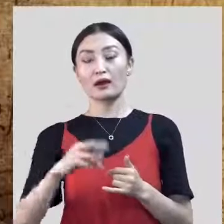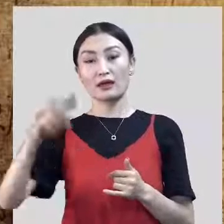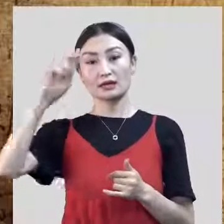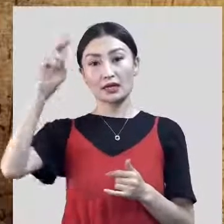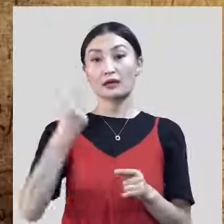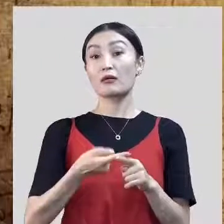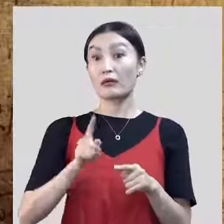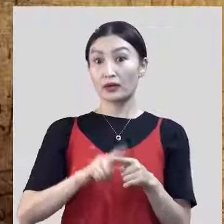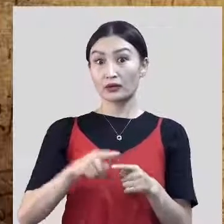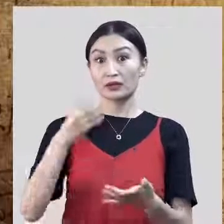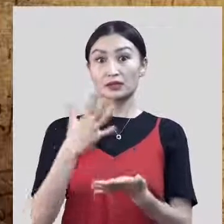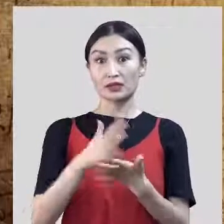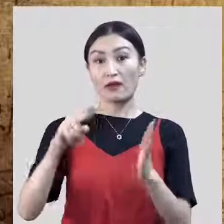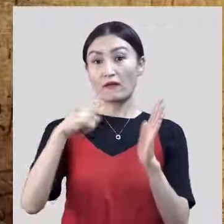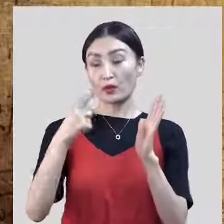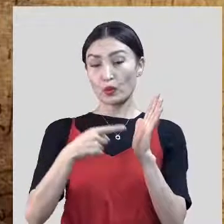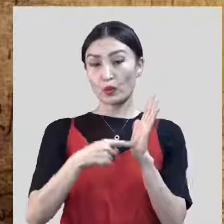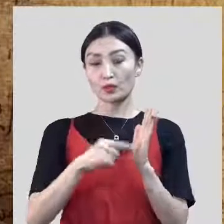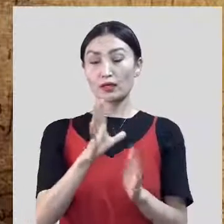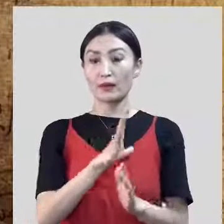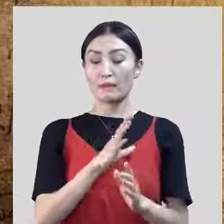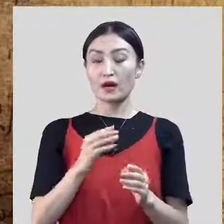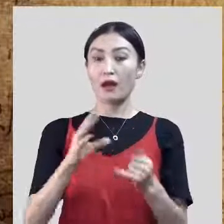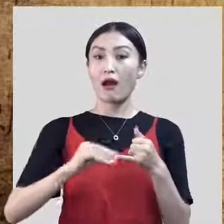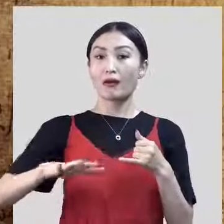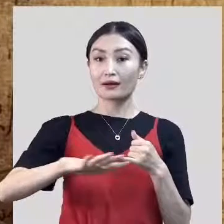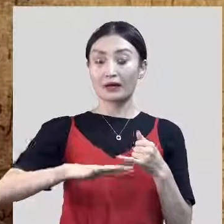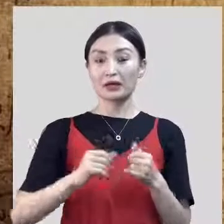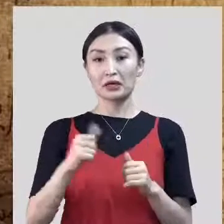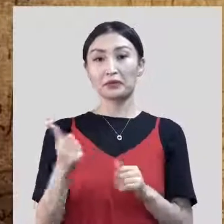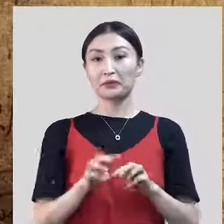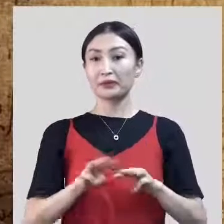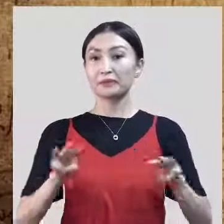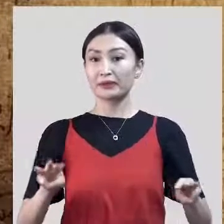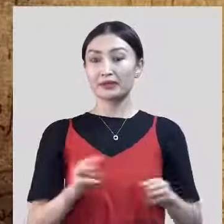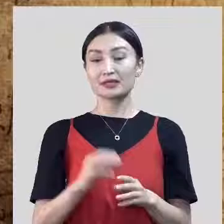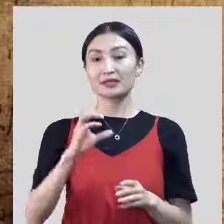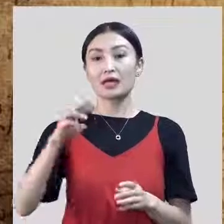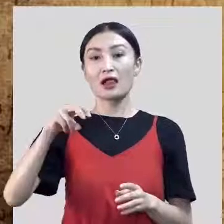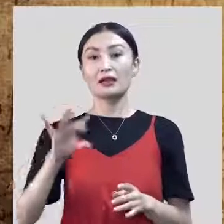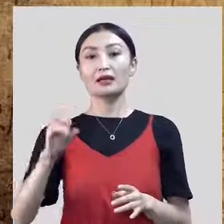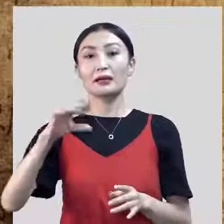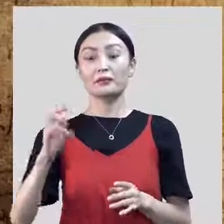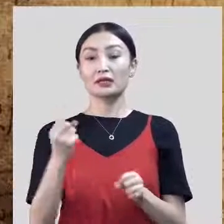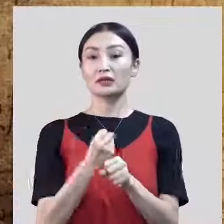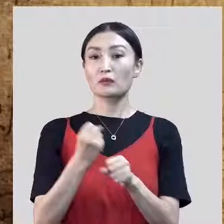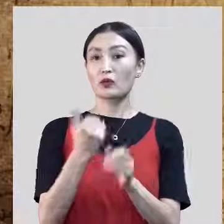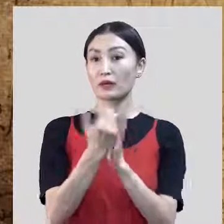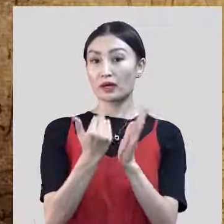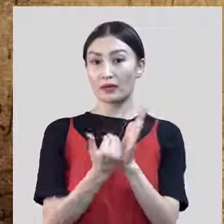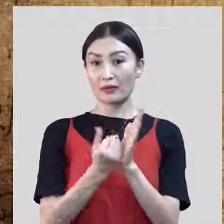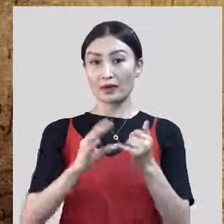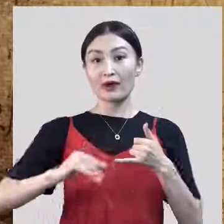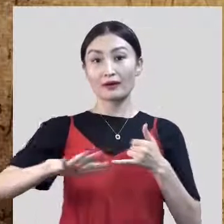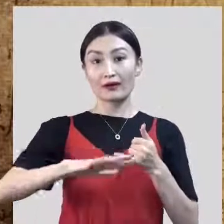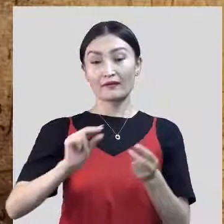поэтому центральным вопросом был аграрный премьер-министр столыпин разработал программу аграрной